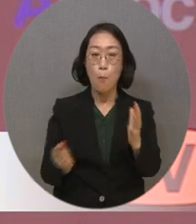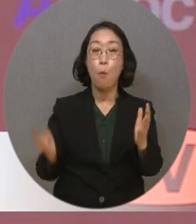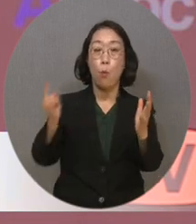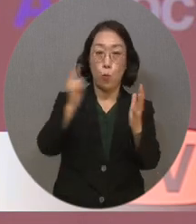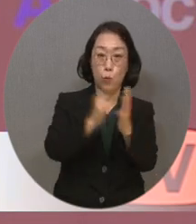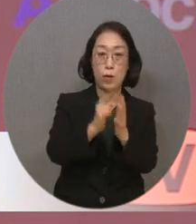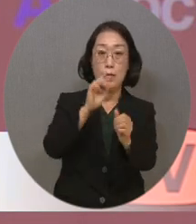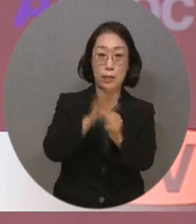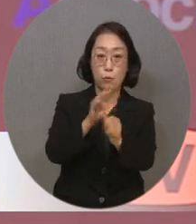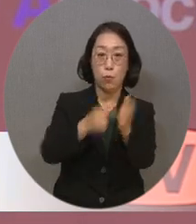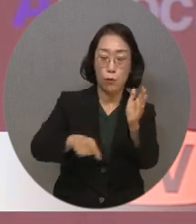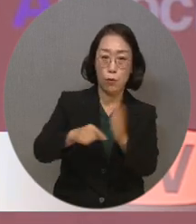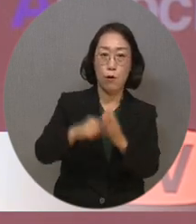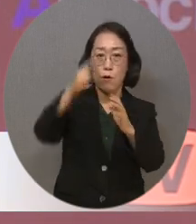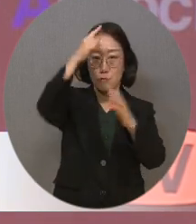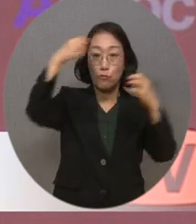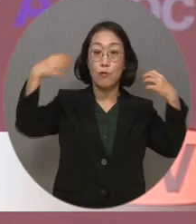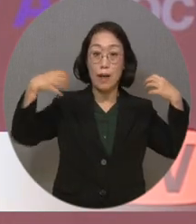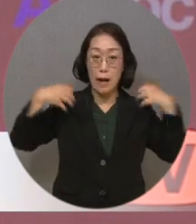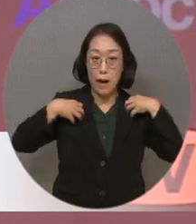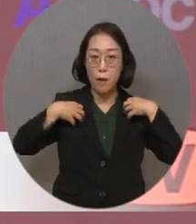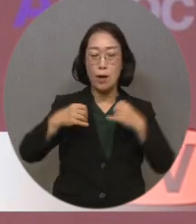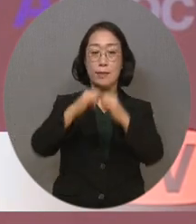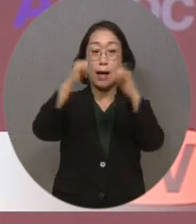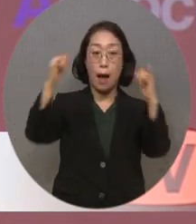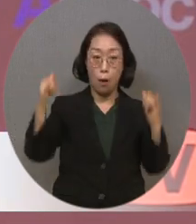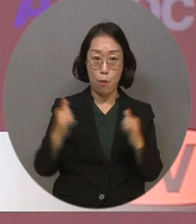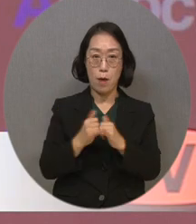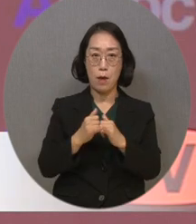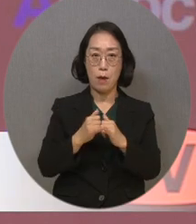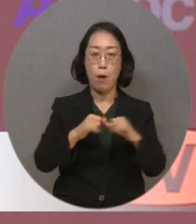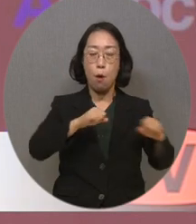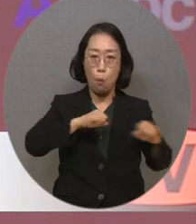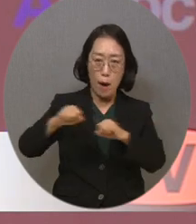위하여 국가 사회가 이제는